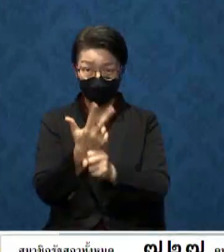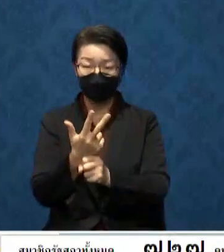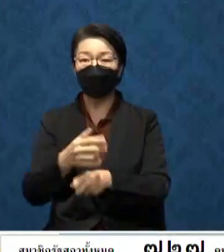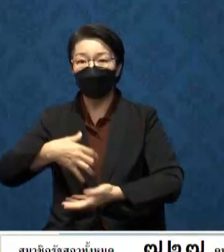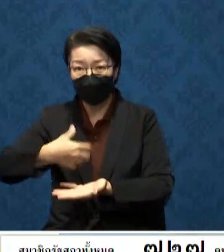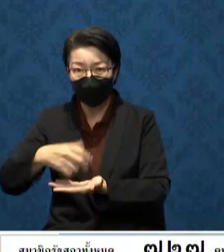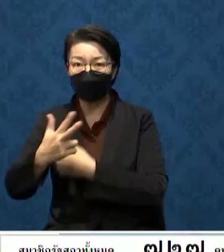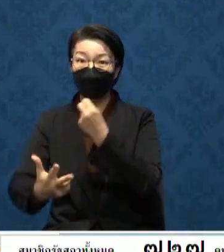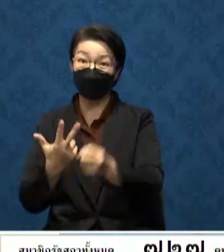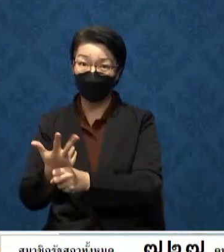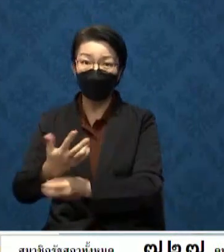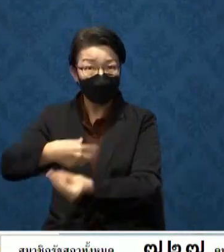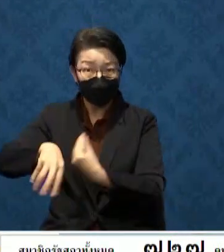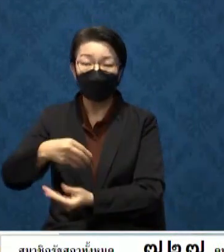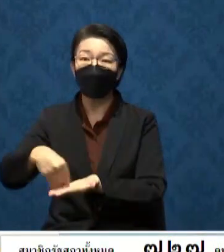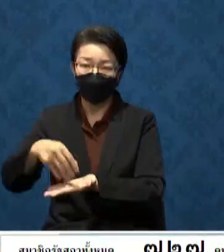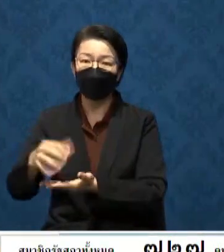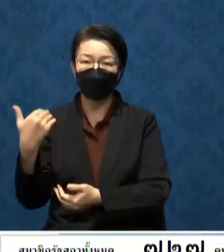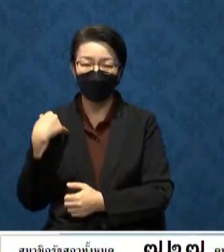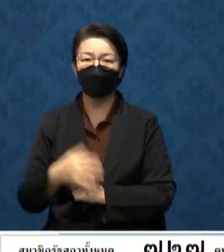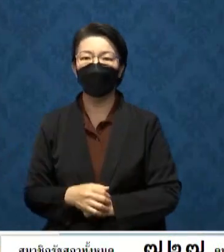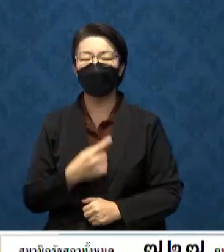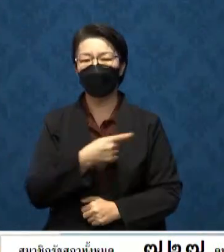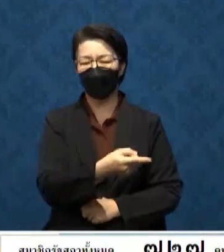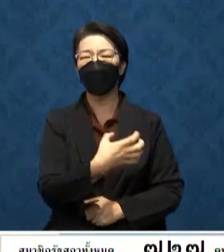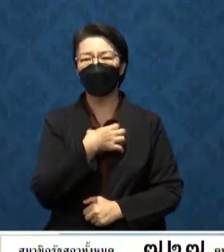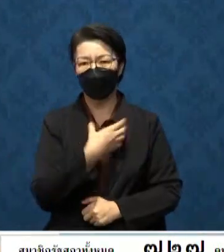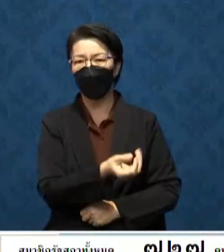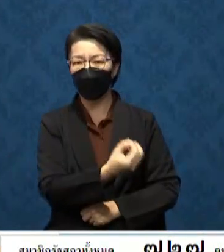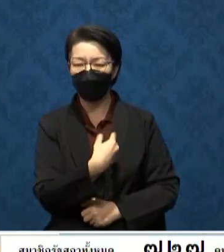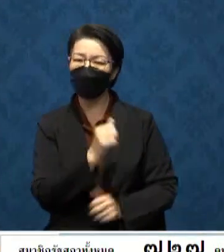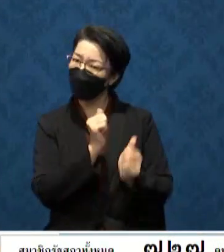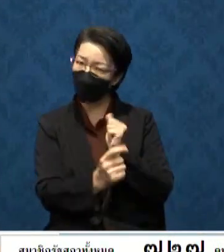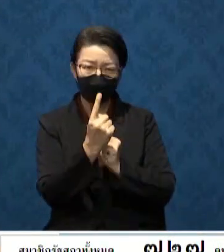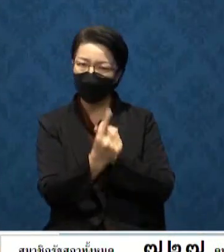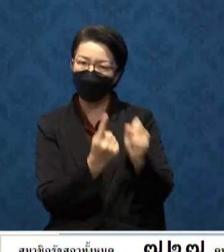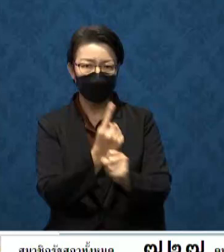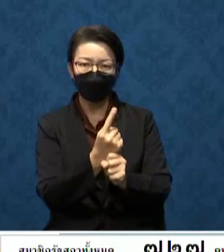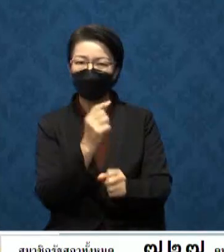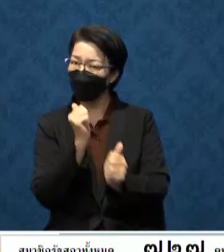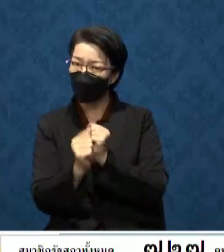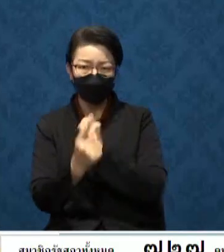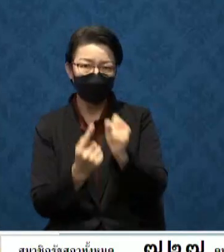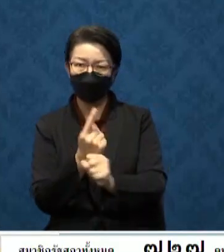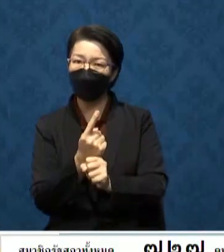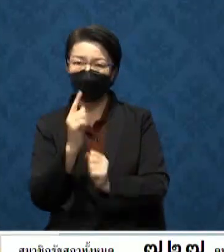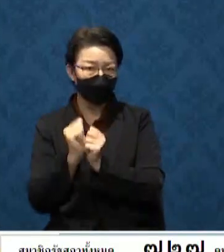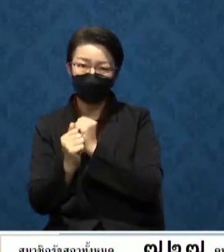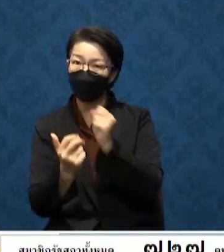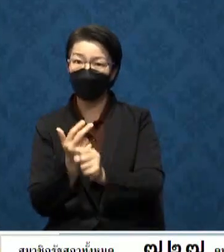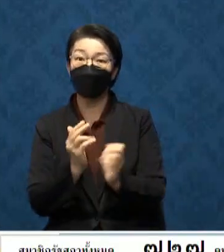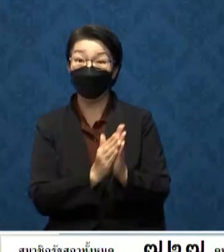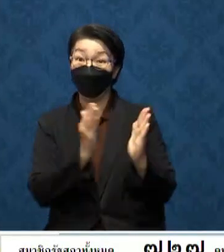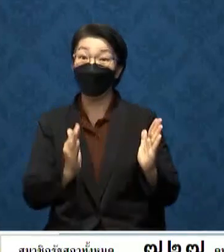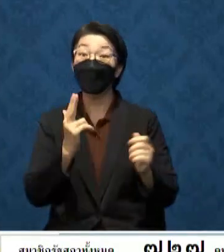อของท่านที่ท่านเสนอว่าให้หน่วยงานต้องดำเนินการทุกปีสำหรับรอบเวลา3ปีแรกนั้นเนี่ยท